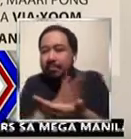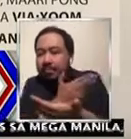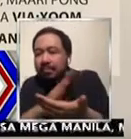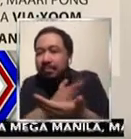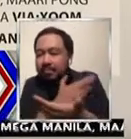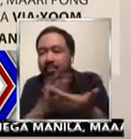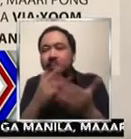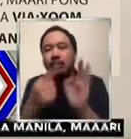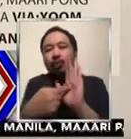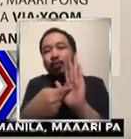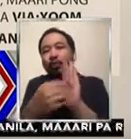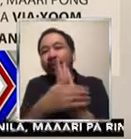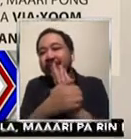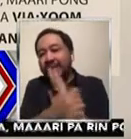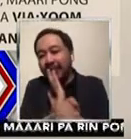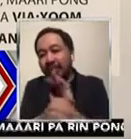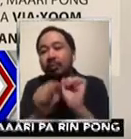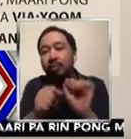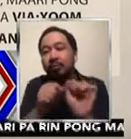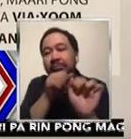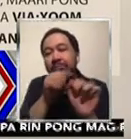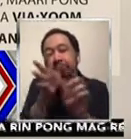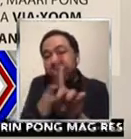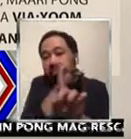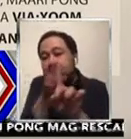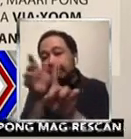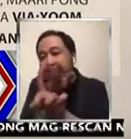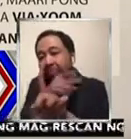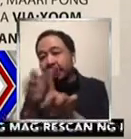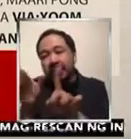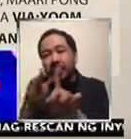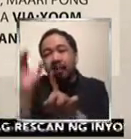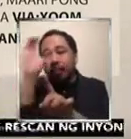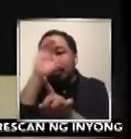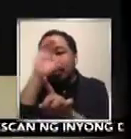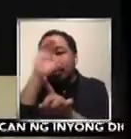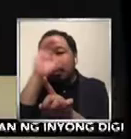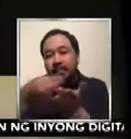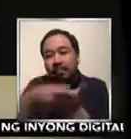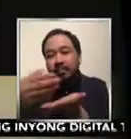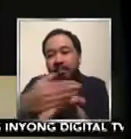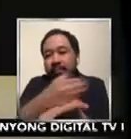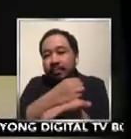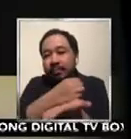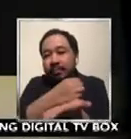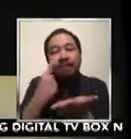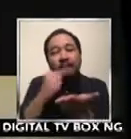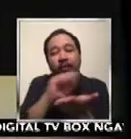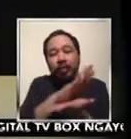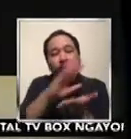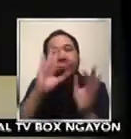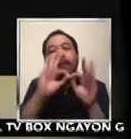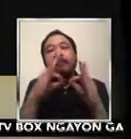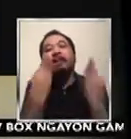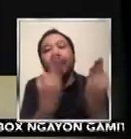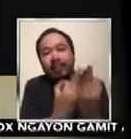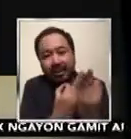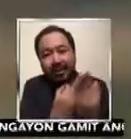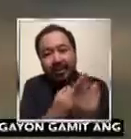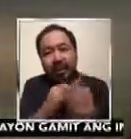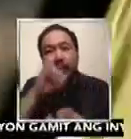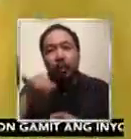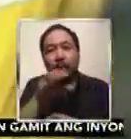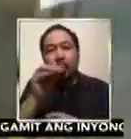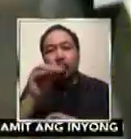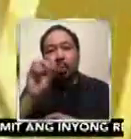talento para umapilan ng tulong sa naiwang asawa at 9-month-old baby ni Joseph. Sa Nakapuso Primetime King and Queen